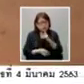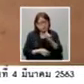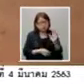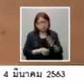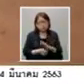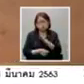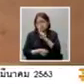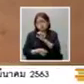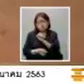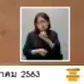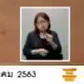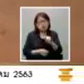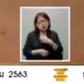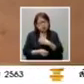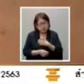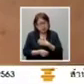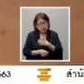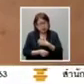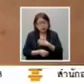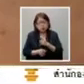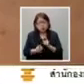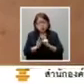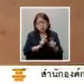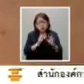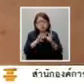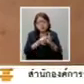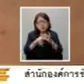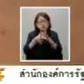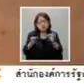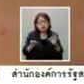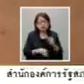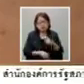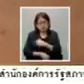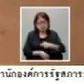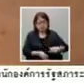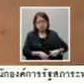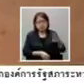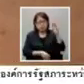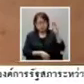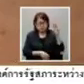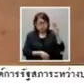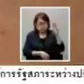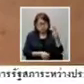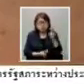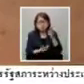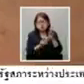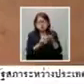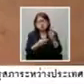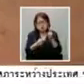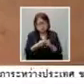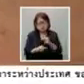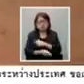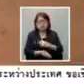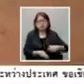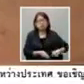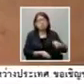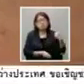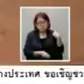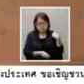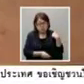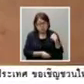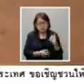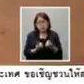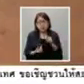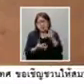ว์มันก็หลีกเลี่ยงไม่พ้นที่จะต้องพูดถึงพระมหากษัตริย์นะครับเพราะมันเป็นภารกิจของท